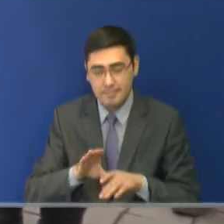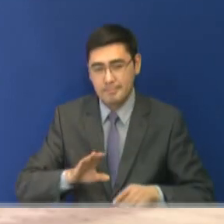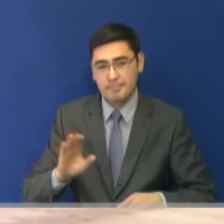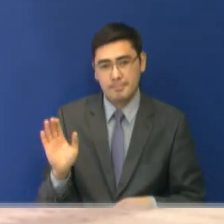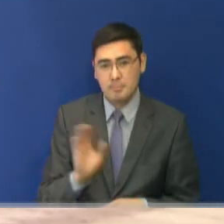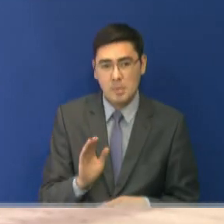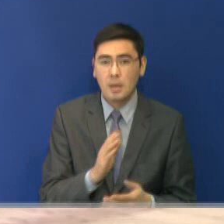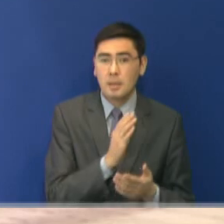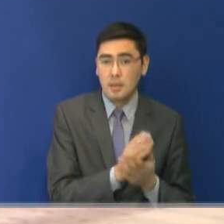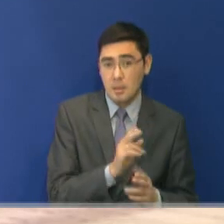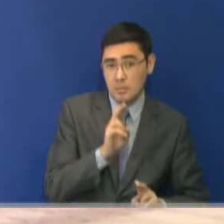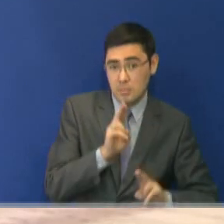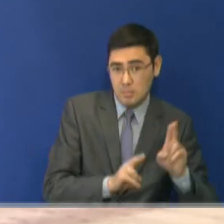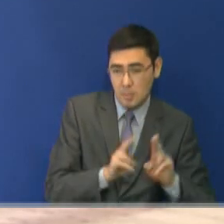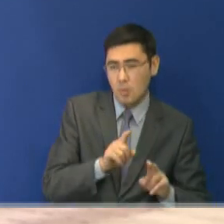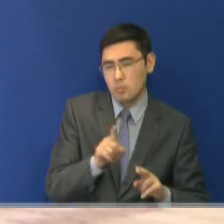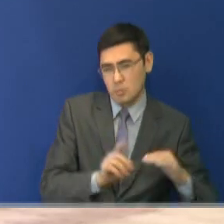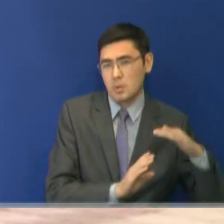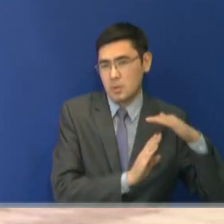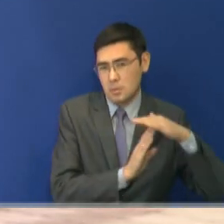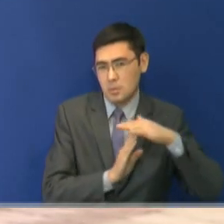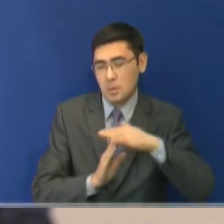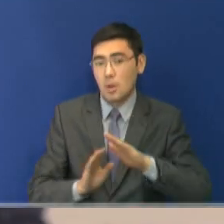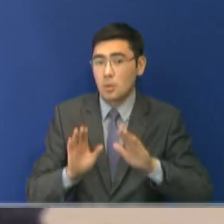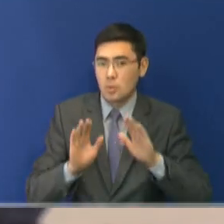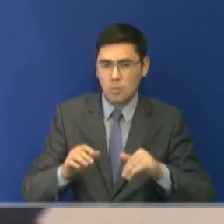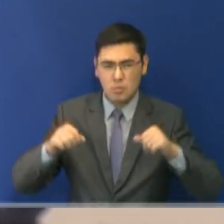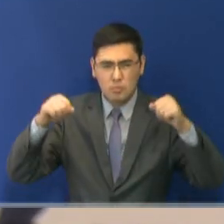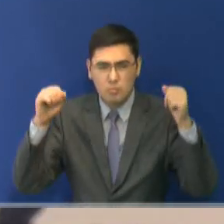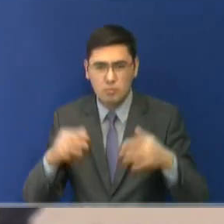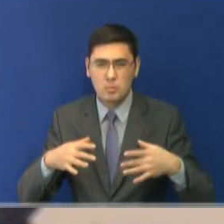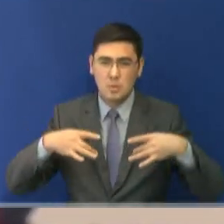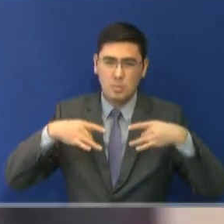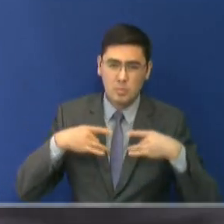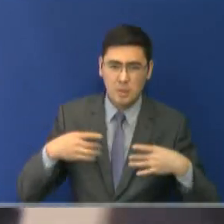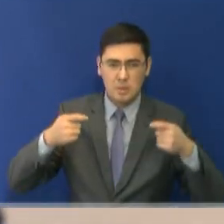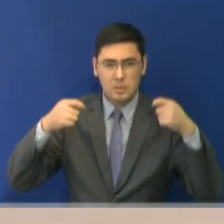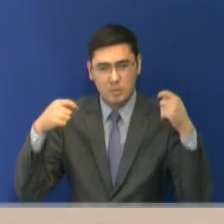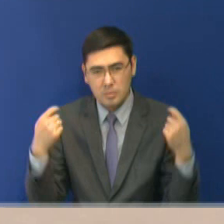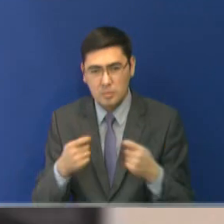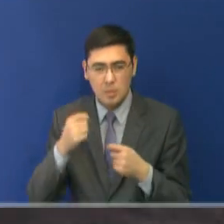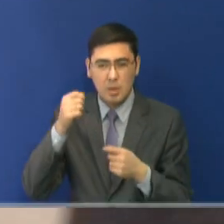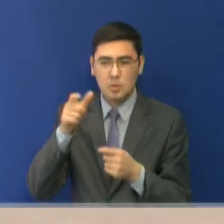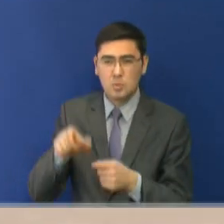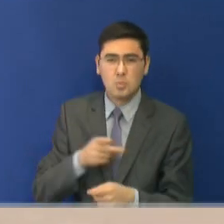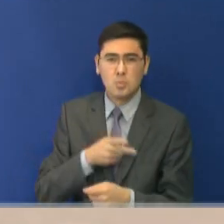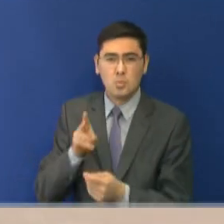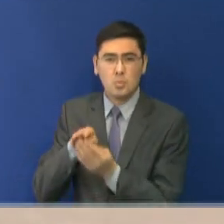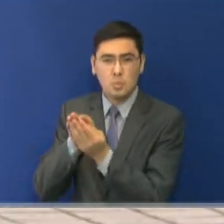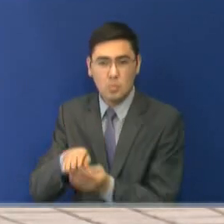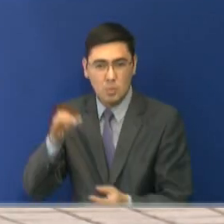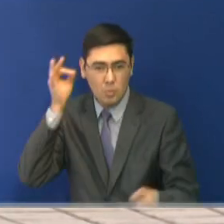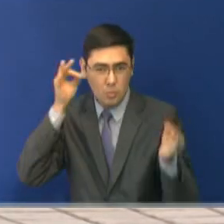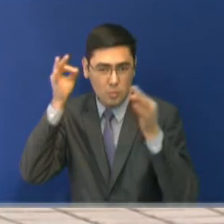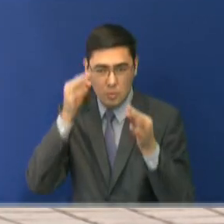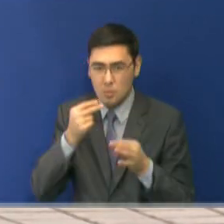утвержденные санитарные правила. Не допускается проведение только массовых мероприятий и торжеств коллективных памятных мероприятий. Как будет